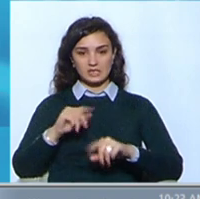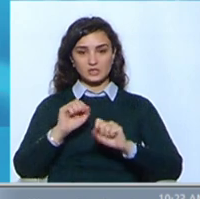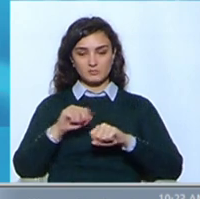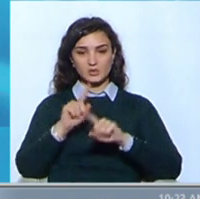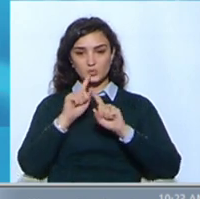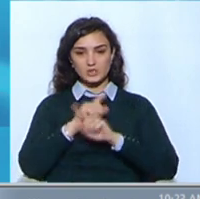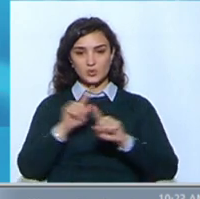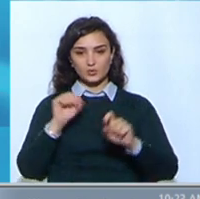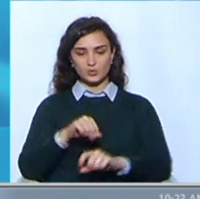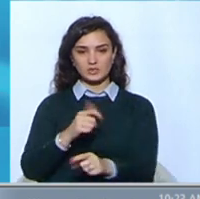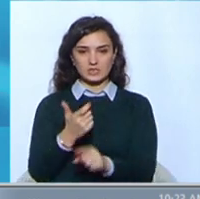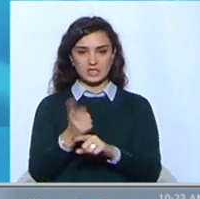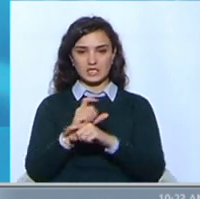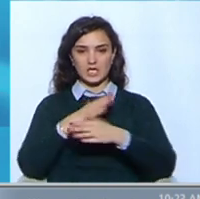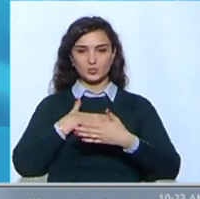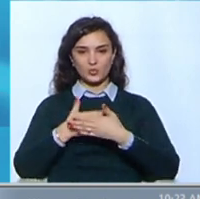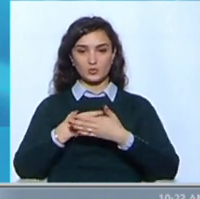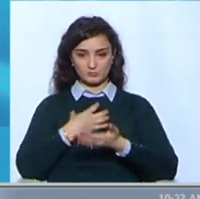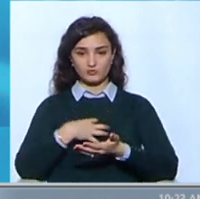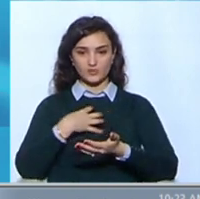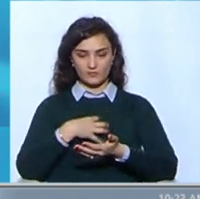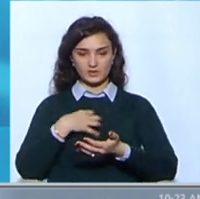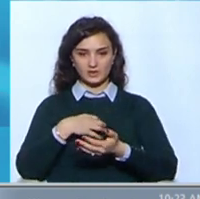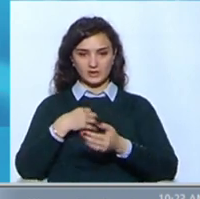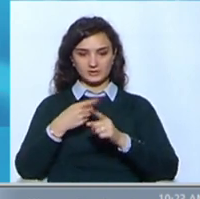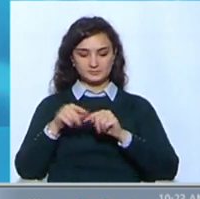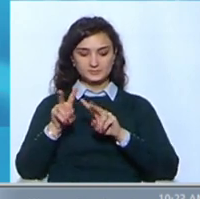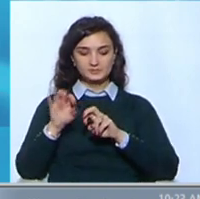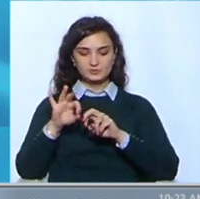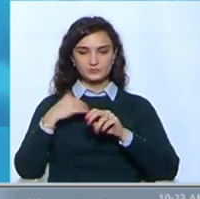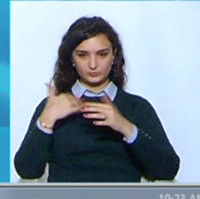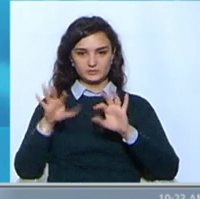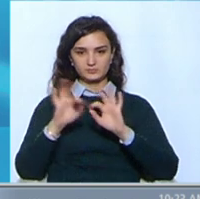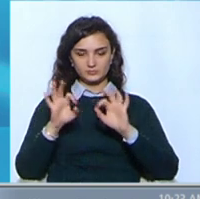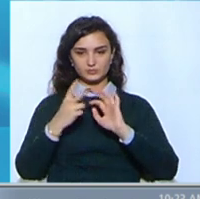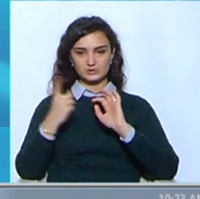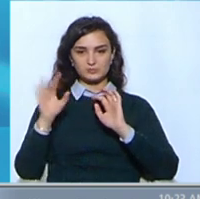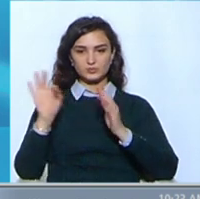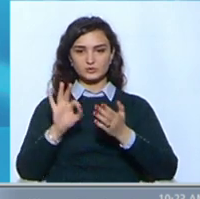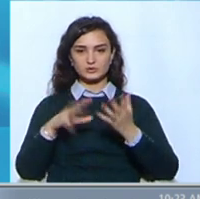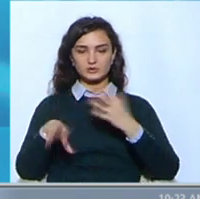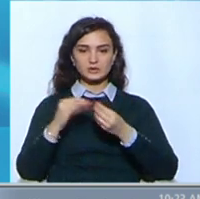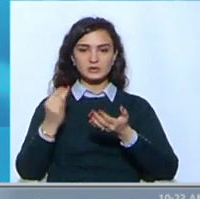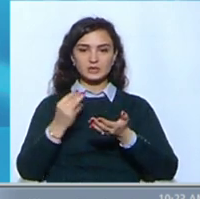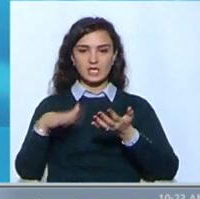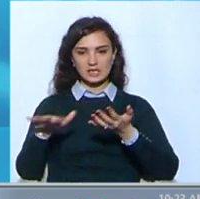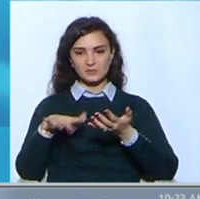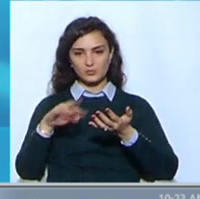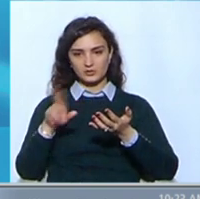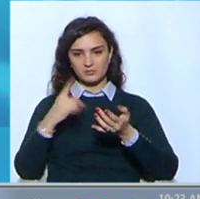იყოს, ძალიან აქტუალურია, მიუხედავად იმისა, რომ ამ თემაზე ჩვენ ვისაუბრეთ, 21% აინტერესებს